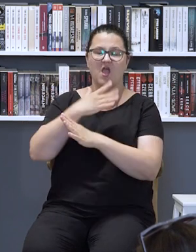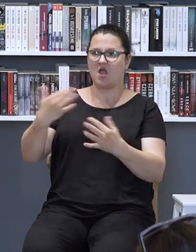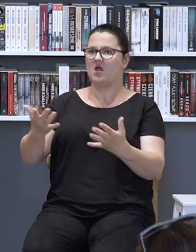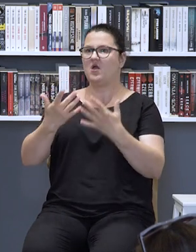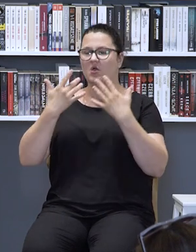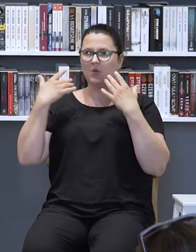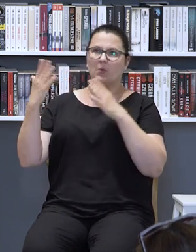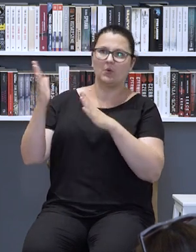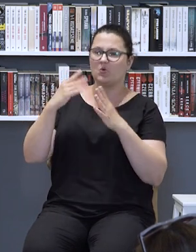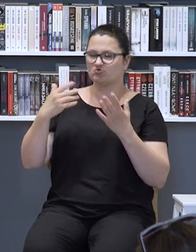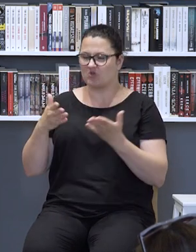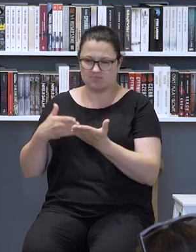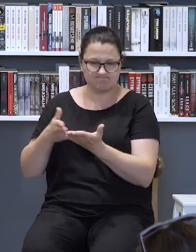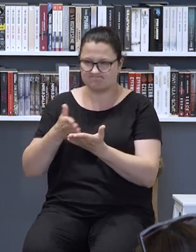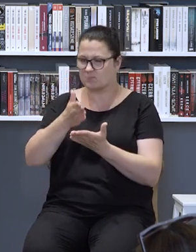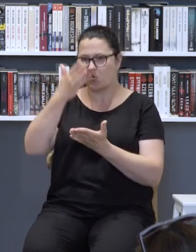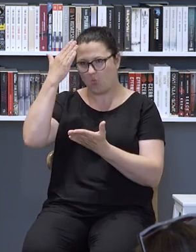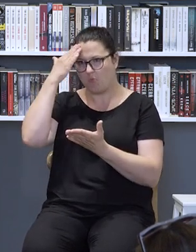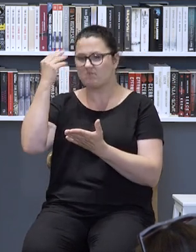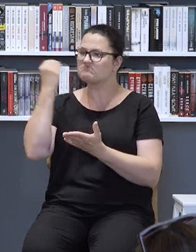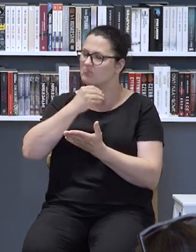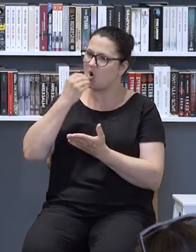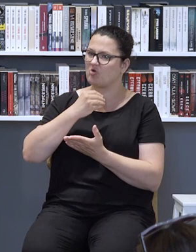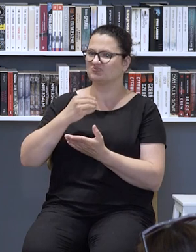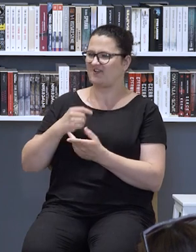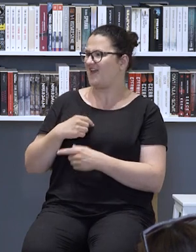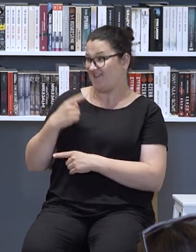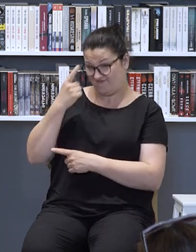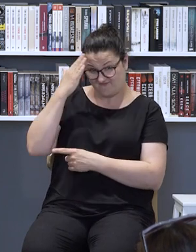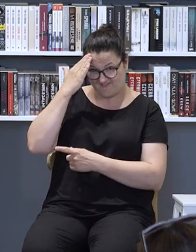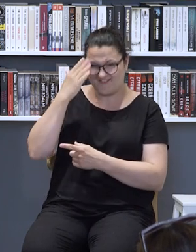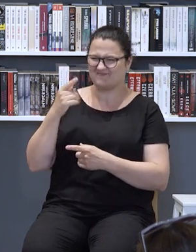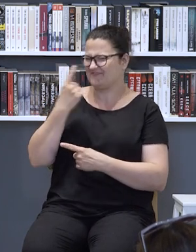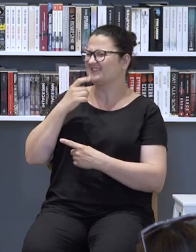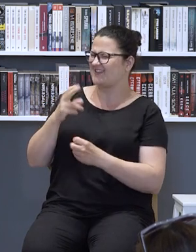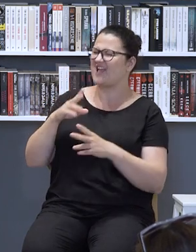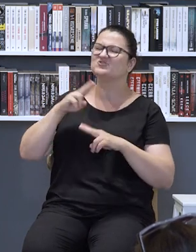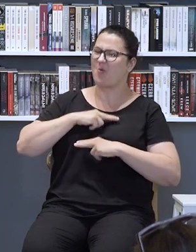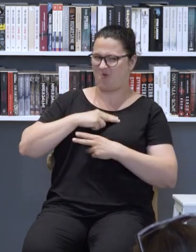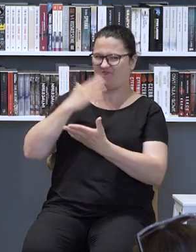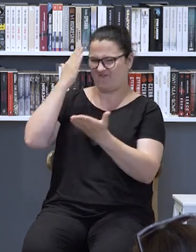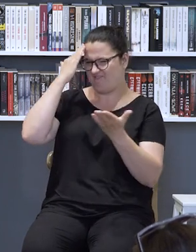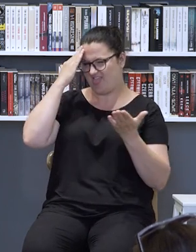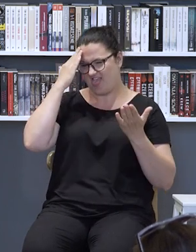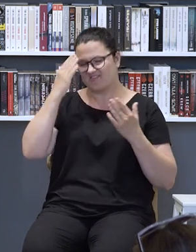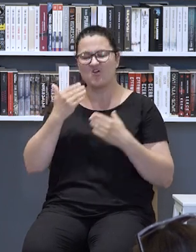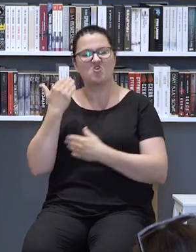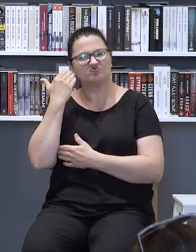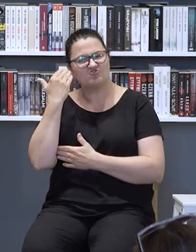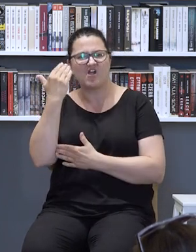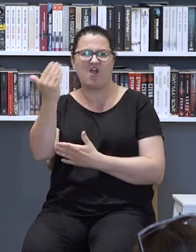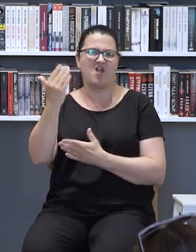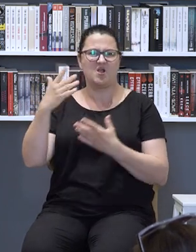wiecie, nie? Morze, ocean. Myślę, że w Sopocie to mogą wiedzieć. Właśnie, no. Właśnie. I żagle pełne